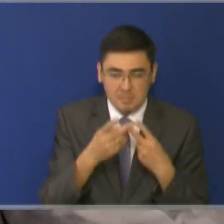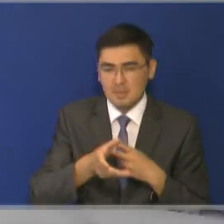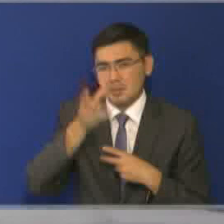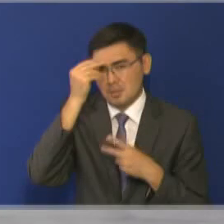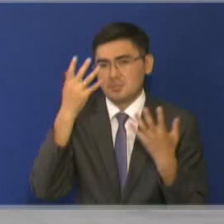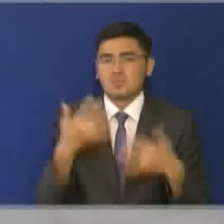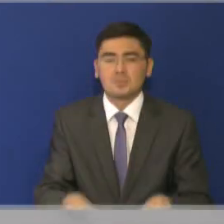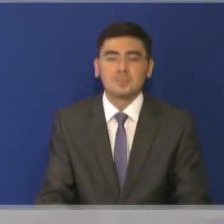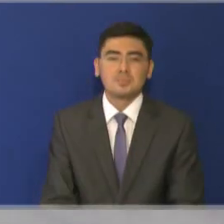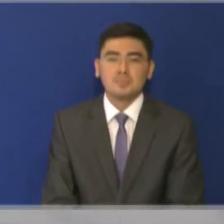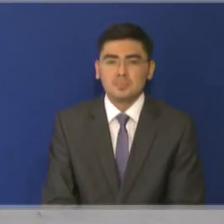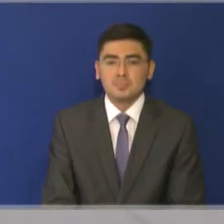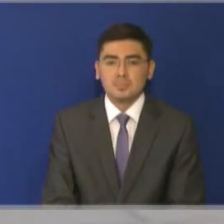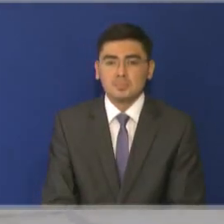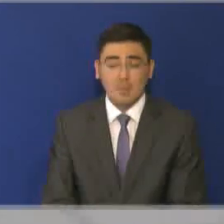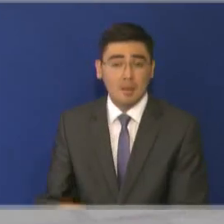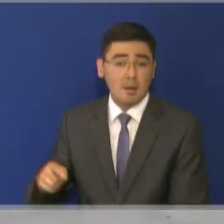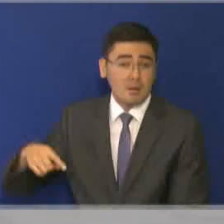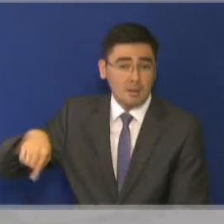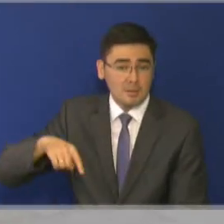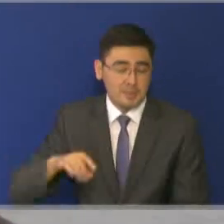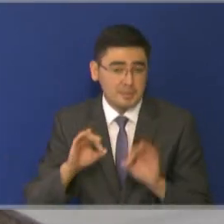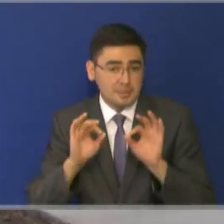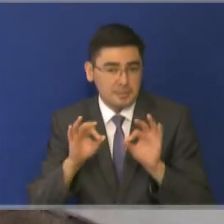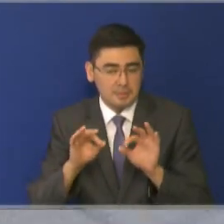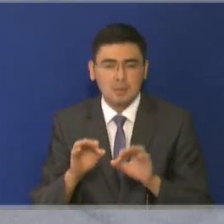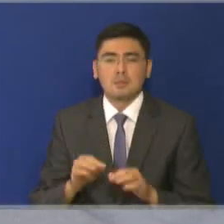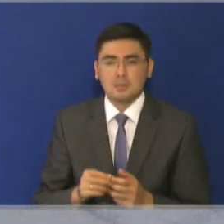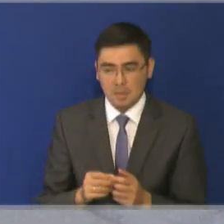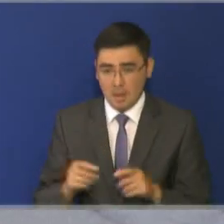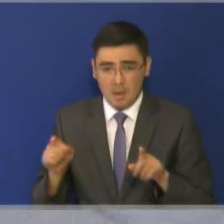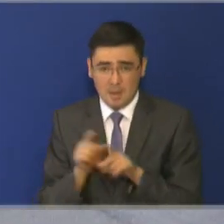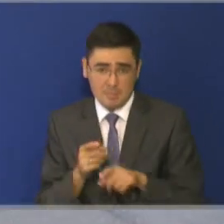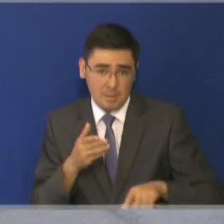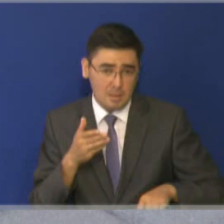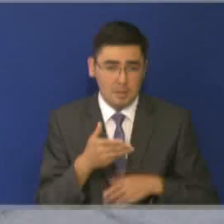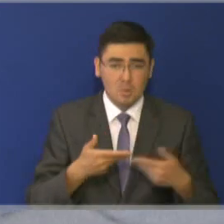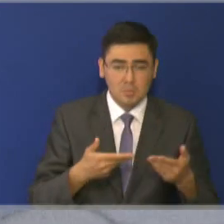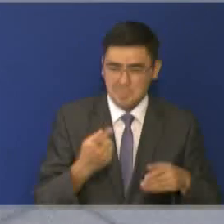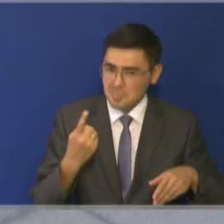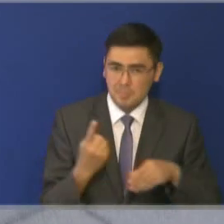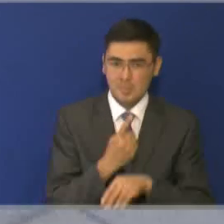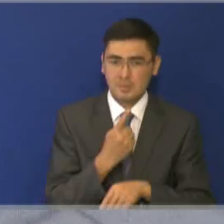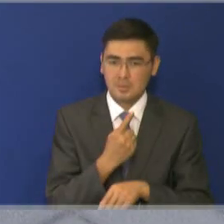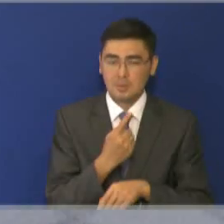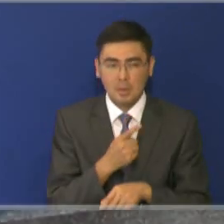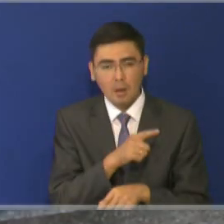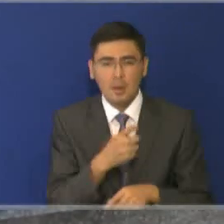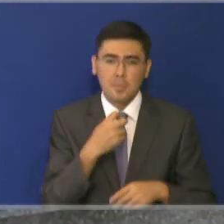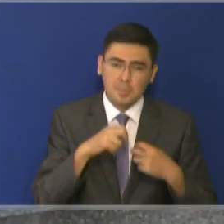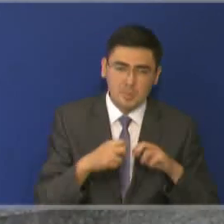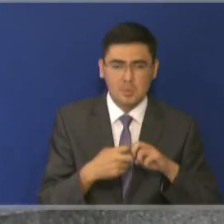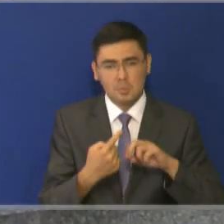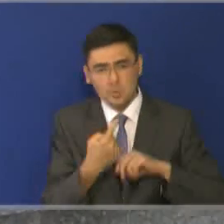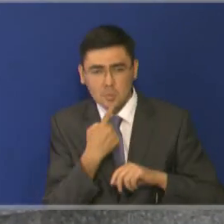жеттік. Саяхатшылардың айтуынша, бұл олардың алғашқы экспедициясы. Еріктілер тобы жүрген жолын, ондағы қиындықтарды,